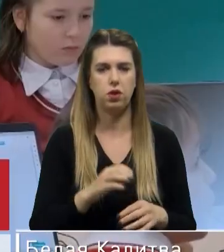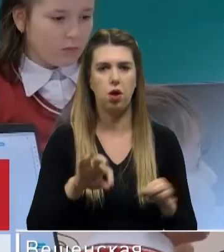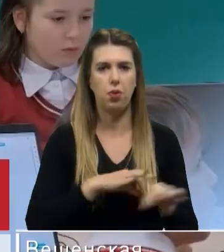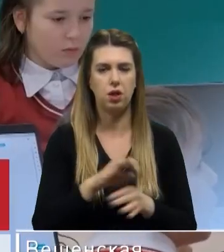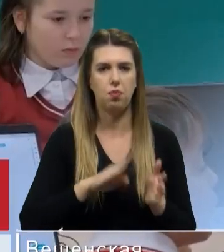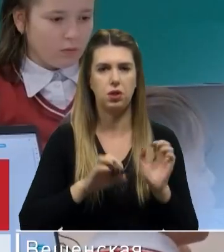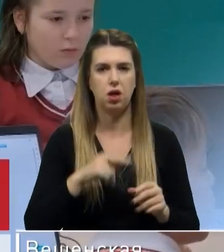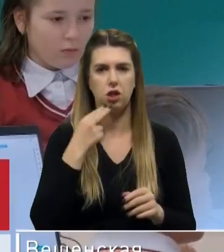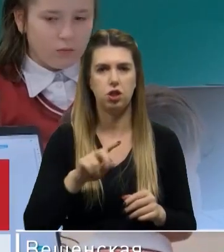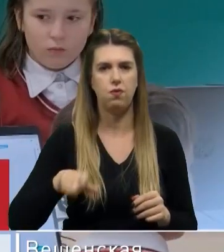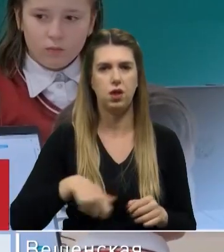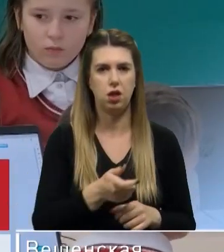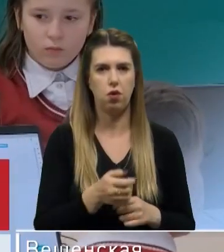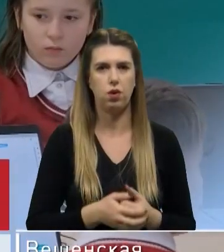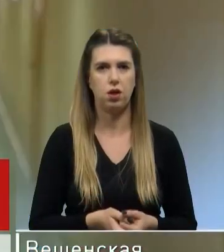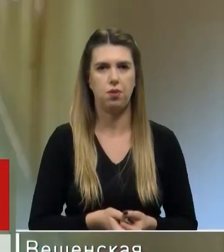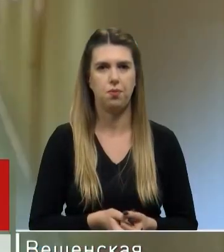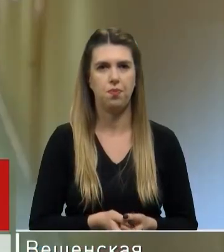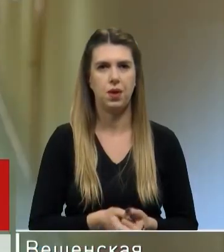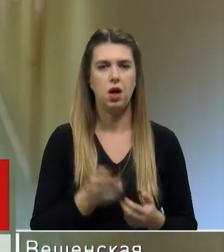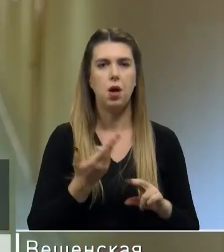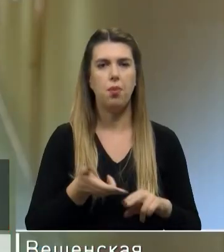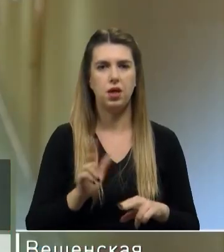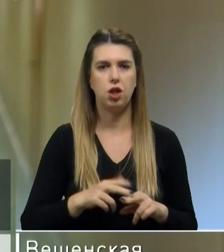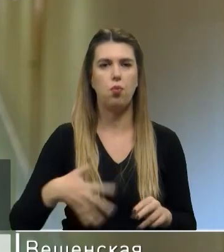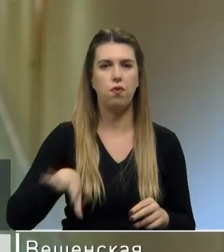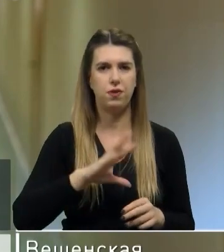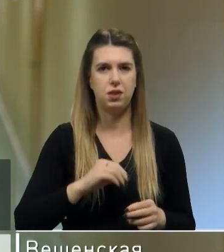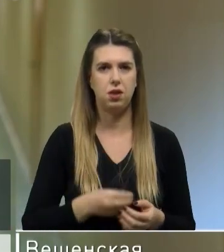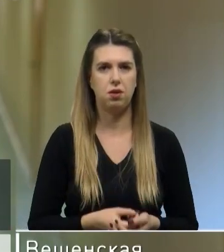проекта «Безопасные качественные дороги», поэтому все